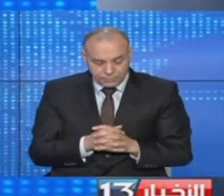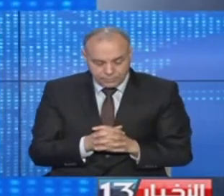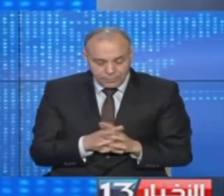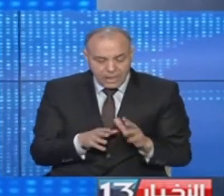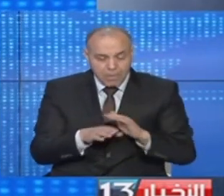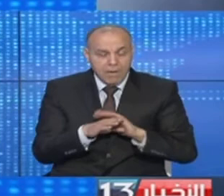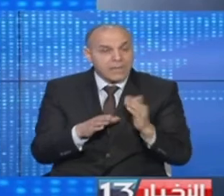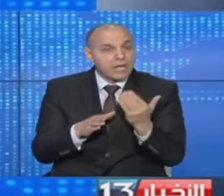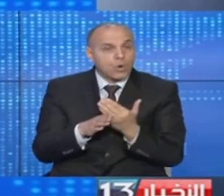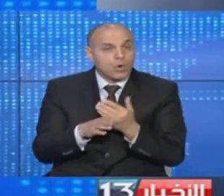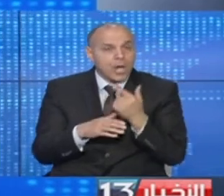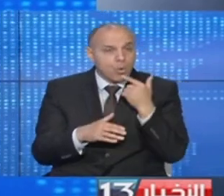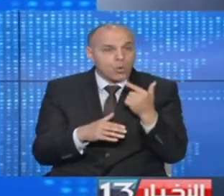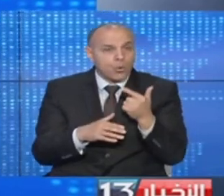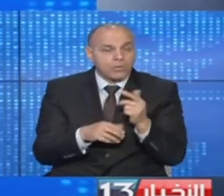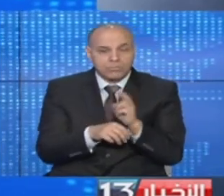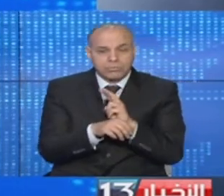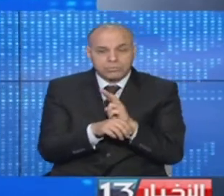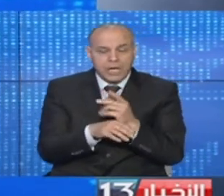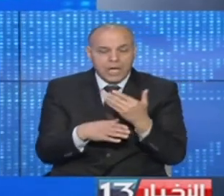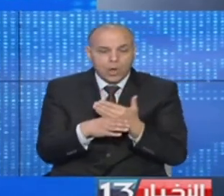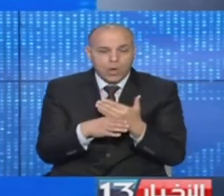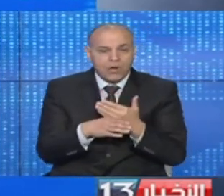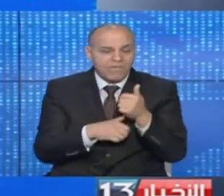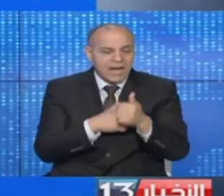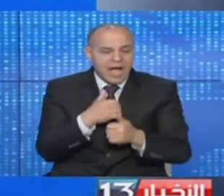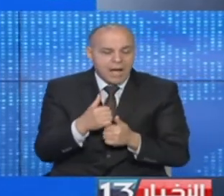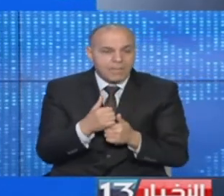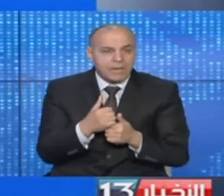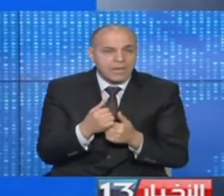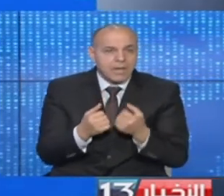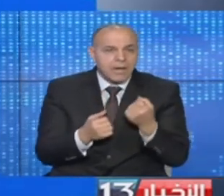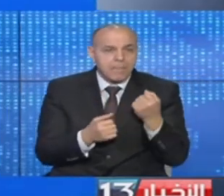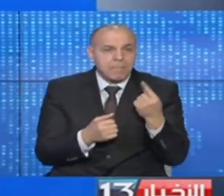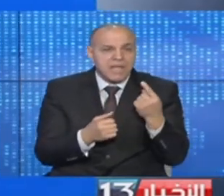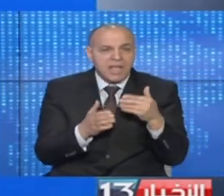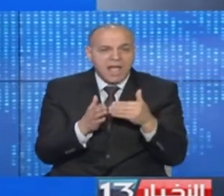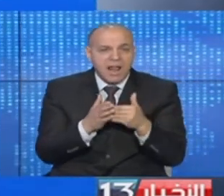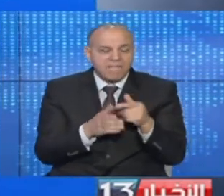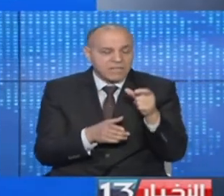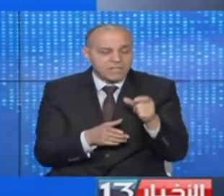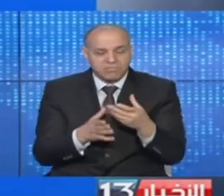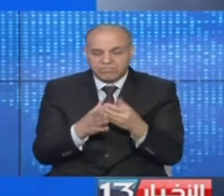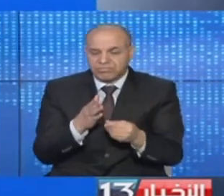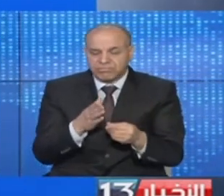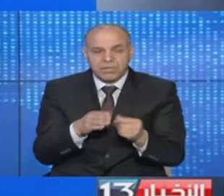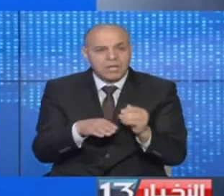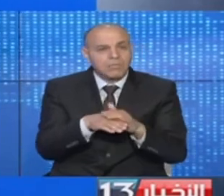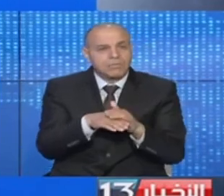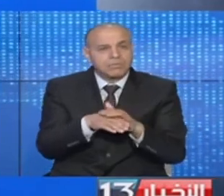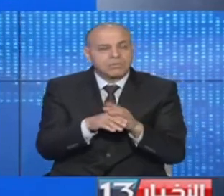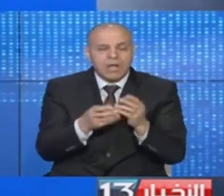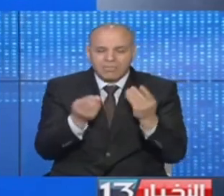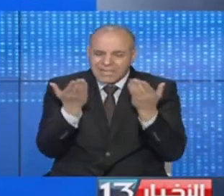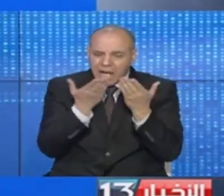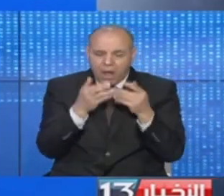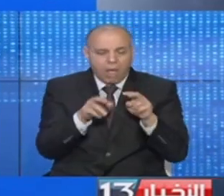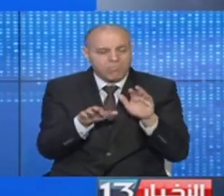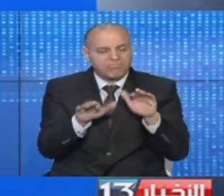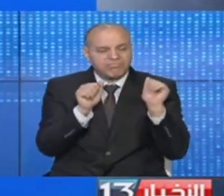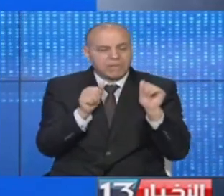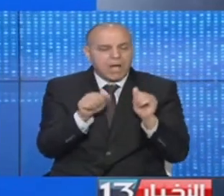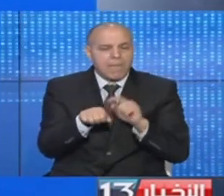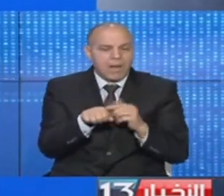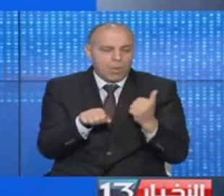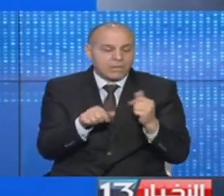في الشأن التربوي، تفقد المدارس سنويا حوالي 100 ألف تلميذ جراء ظاهرة الانقطاع المبكر عن